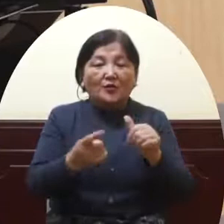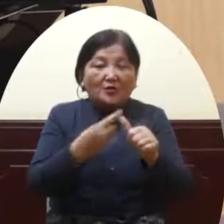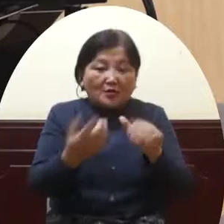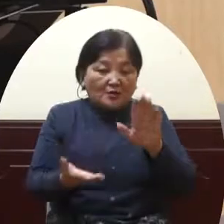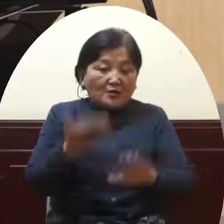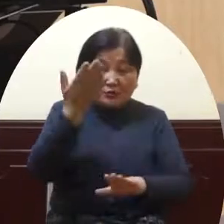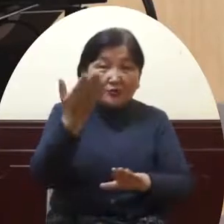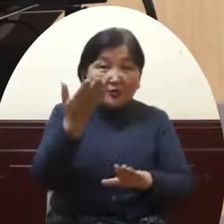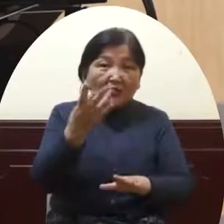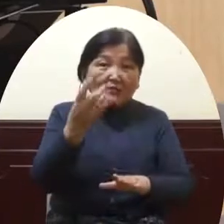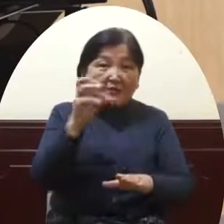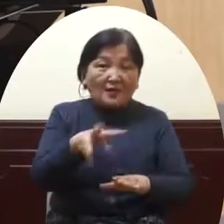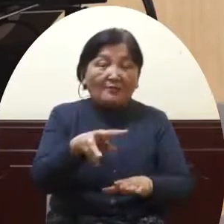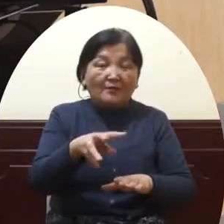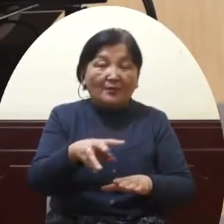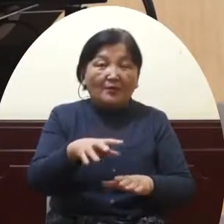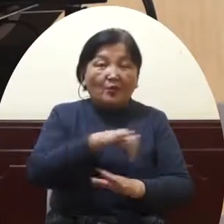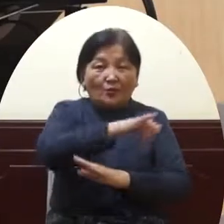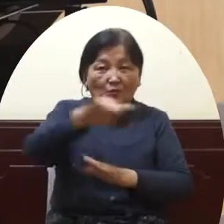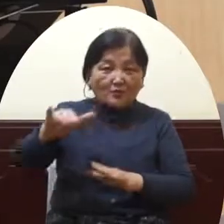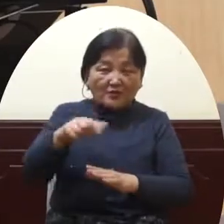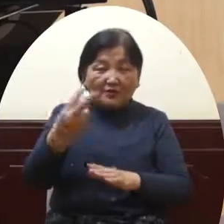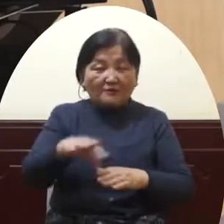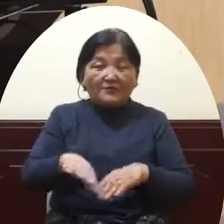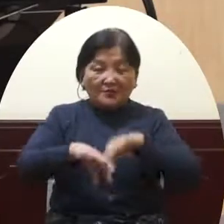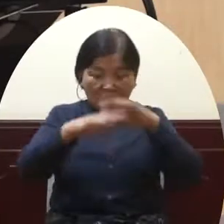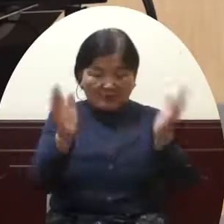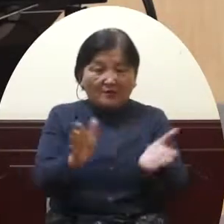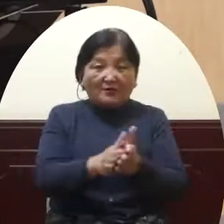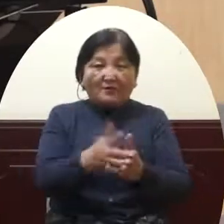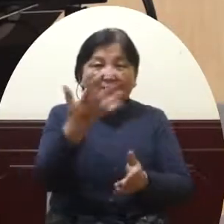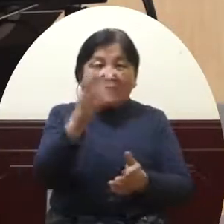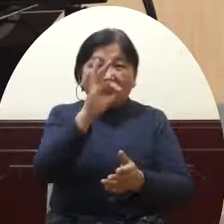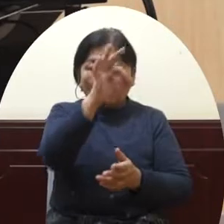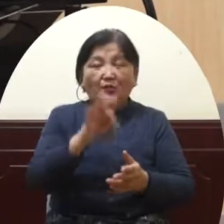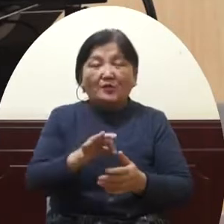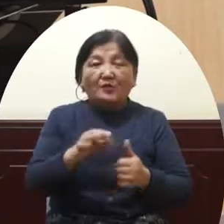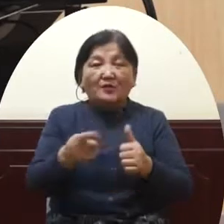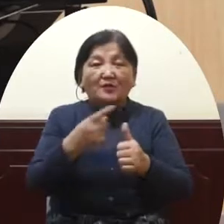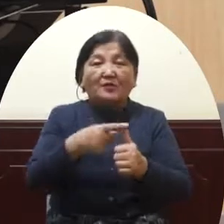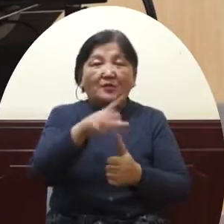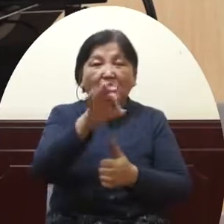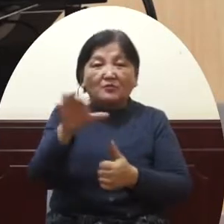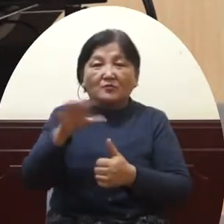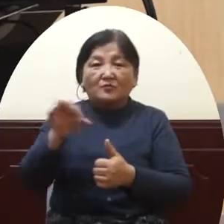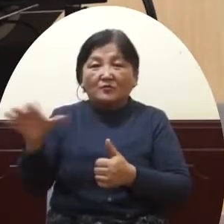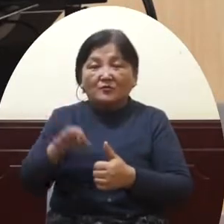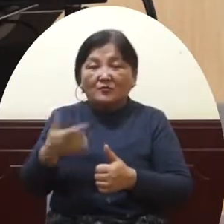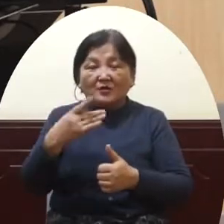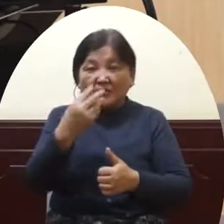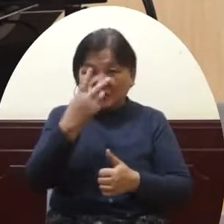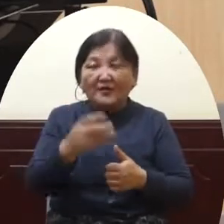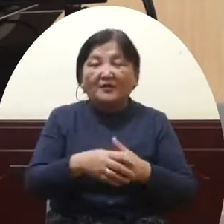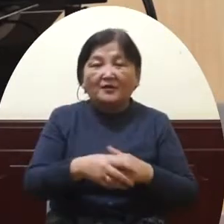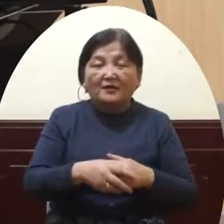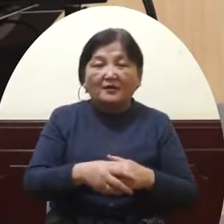бодъё. Намын дарга нь улсын хэмжээнд өөрийнхөө намын нийт саналын 50% цуглууллаа гэж бодъё. Тэгвэл тэр